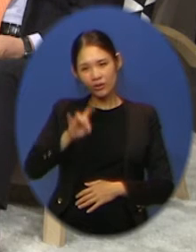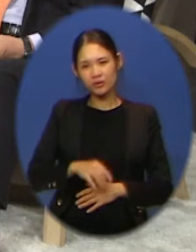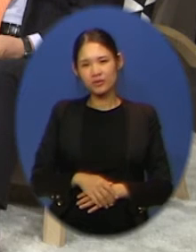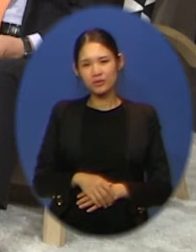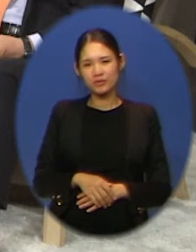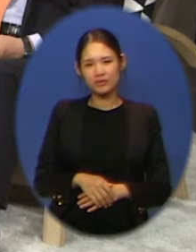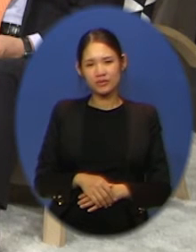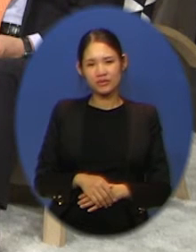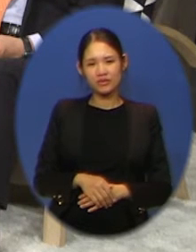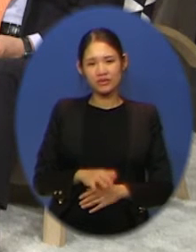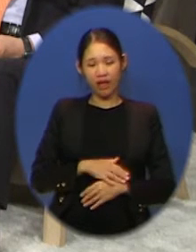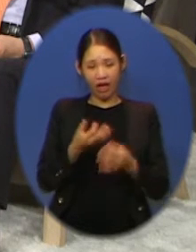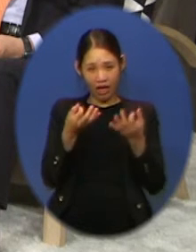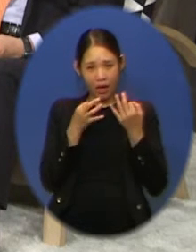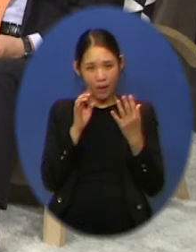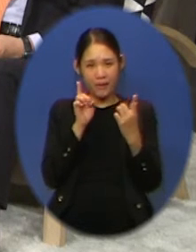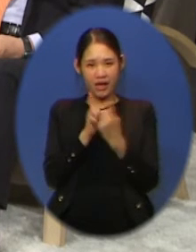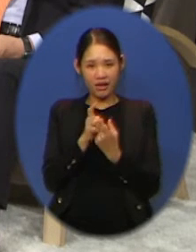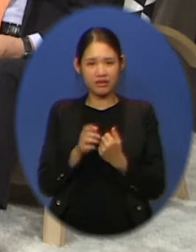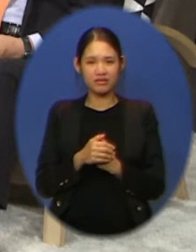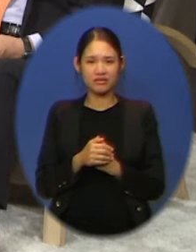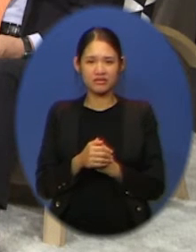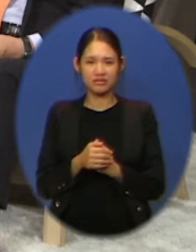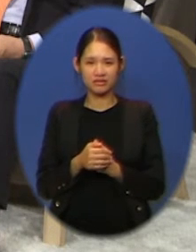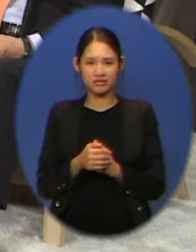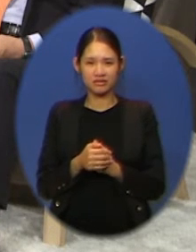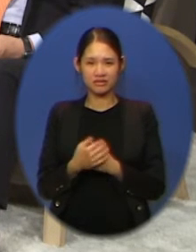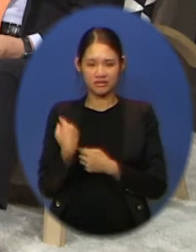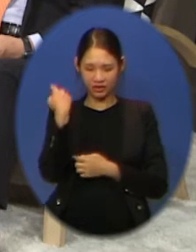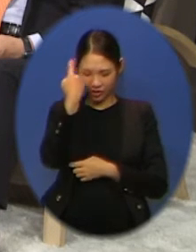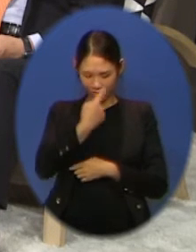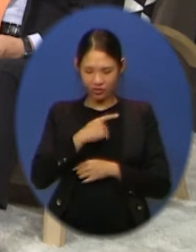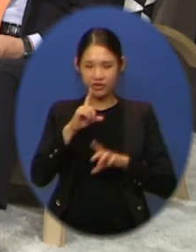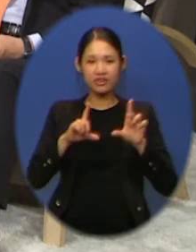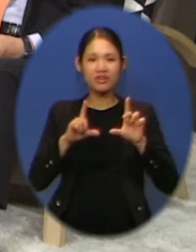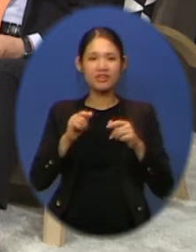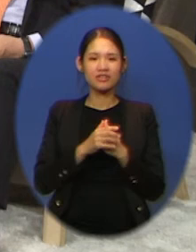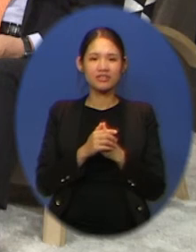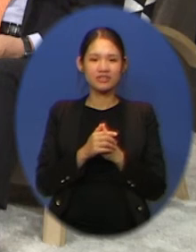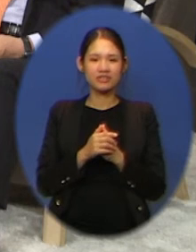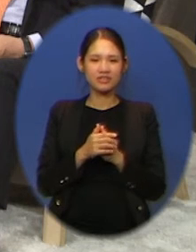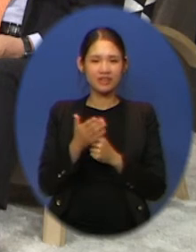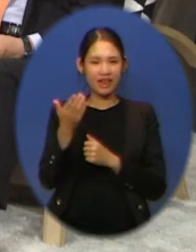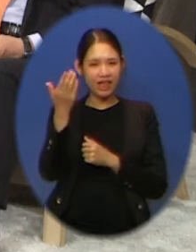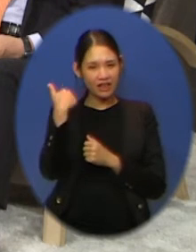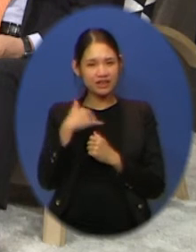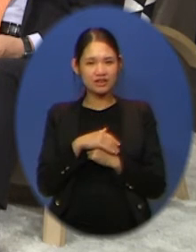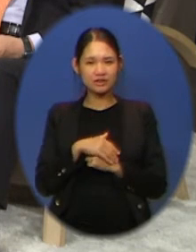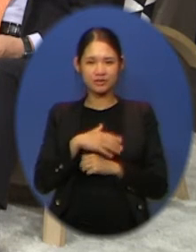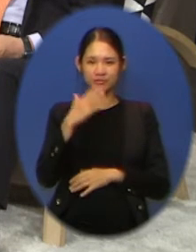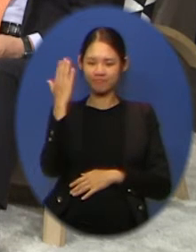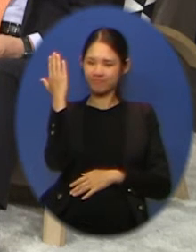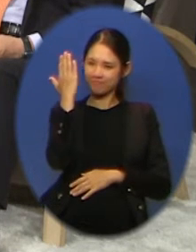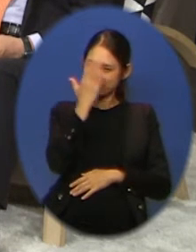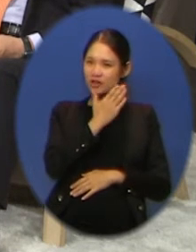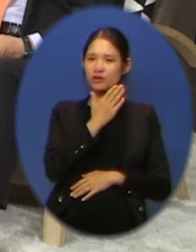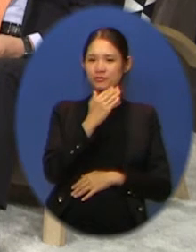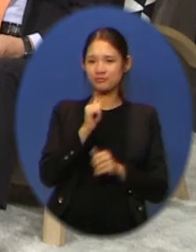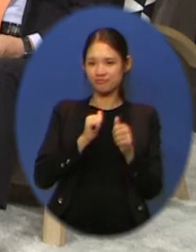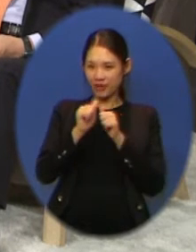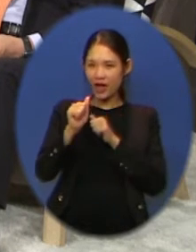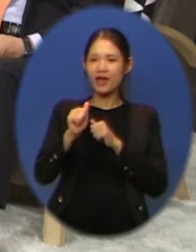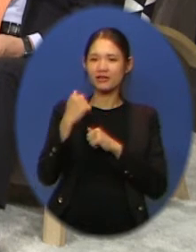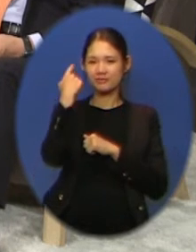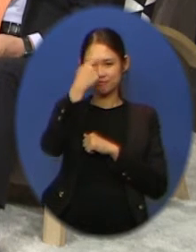그러더니 날 보더니. 그땐 내가 지금은 이렇게 생겼지만 그땐 좀 허여멀거하게 생겼습니다. 아, 사진